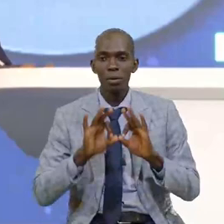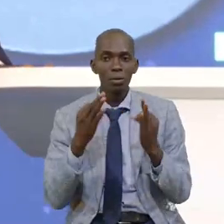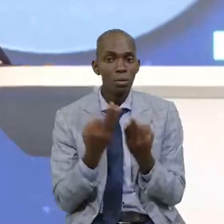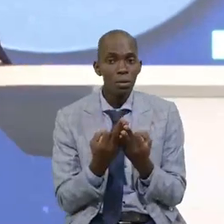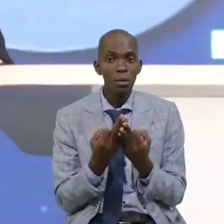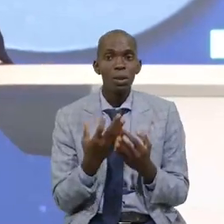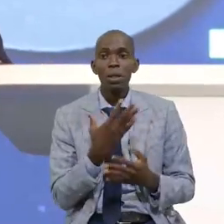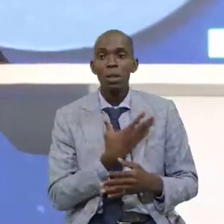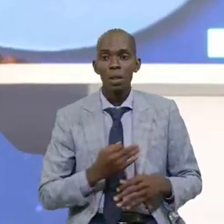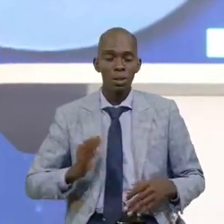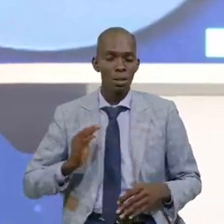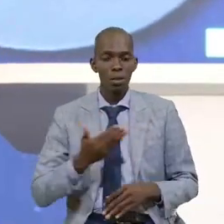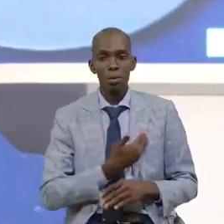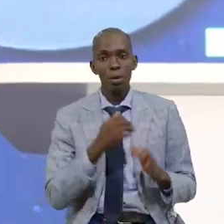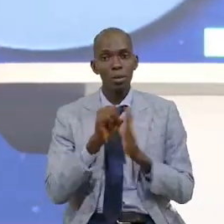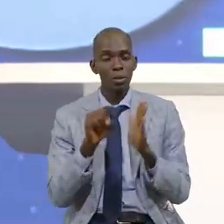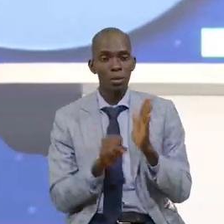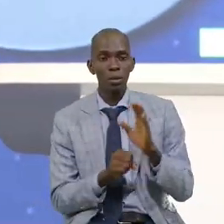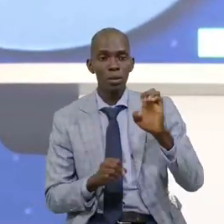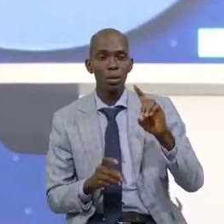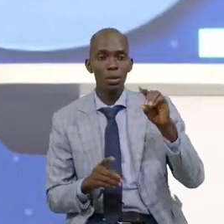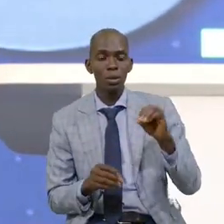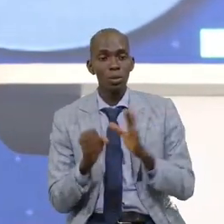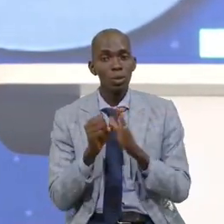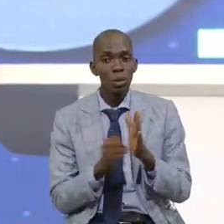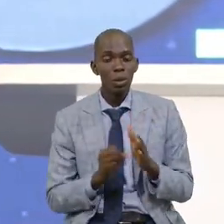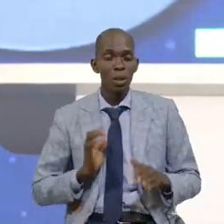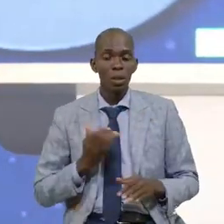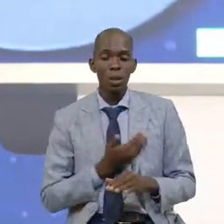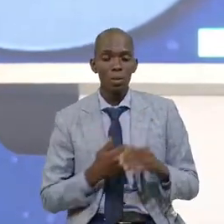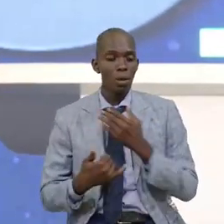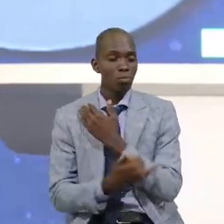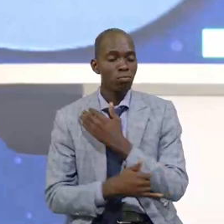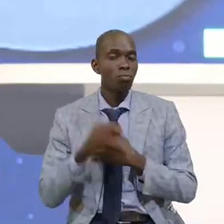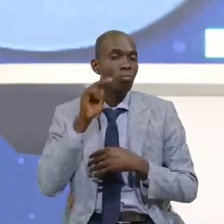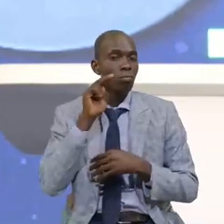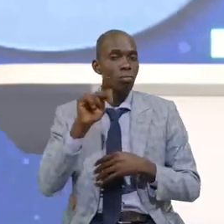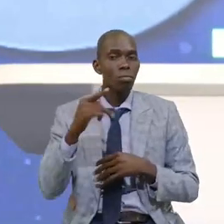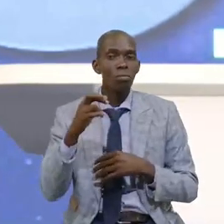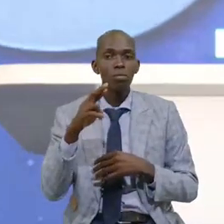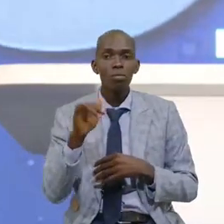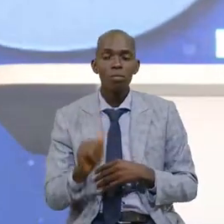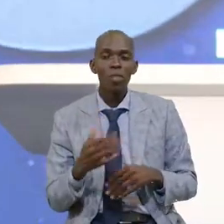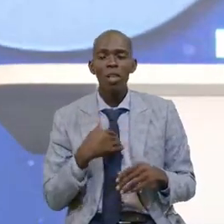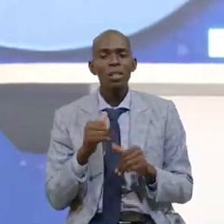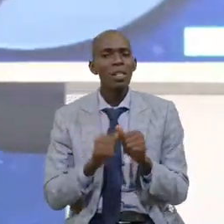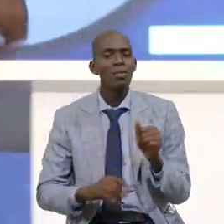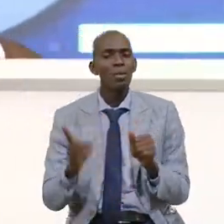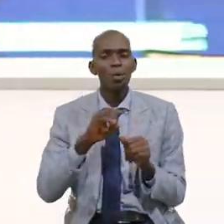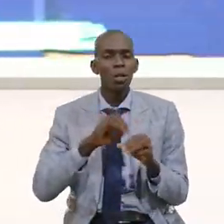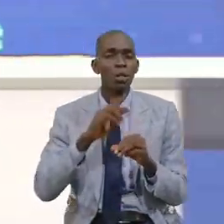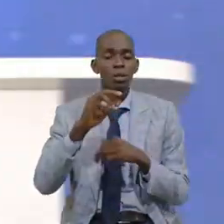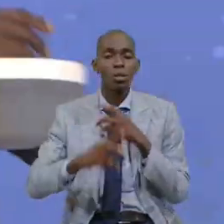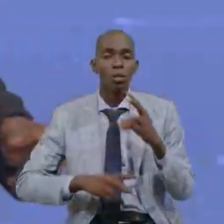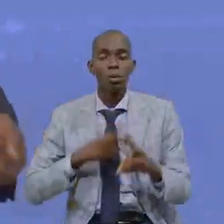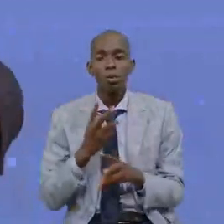chaque famille et notre état, l'état d'Edo et notre pays, le Nigeria, et tous les habitants